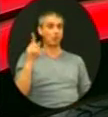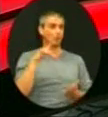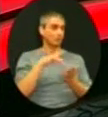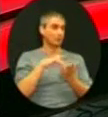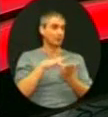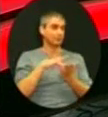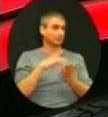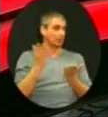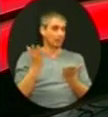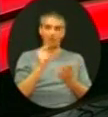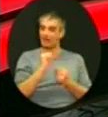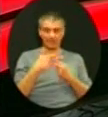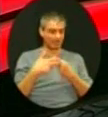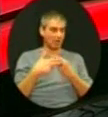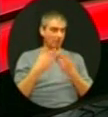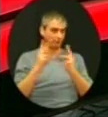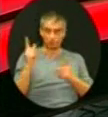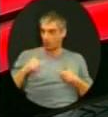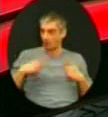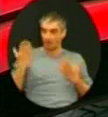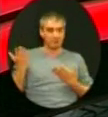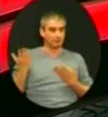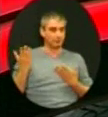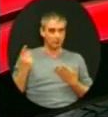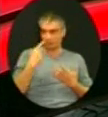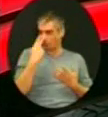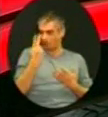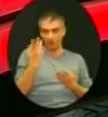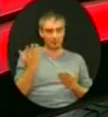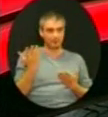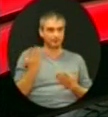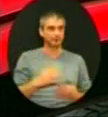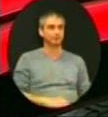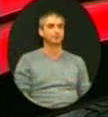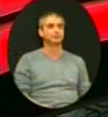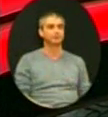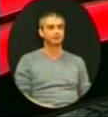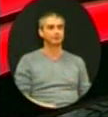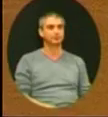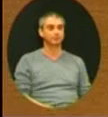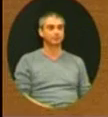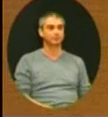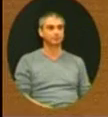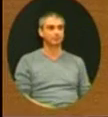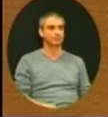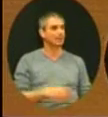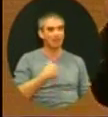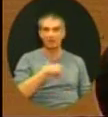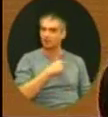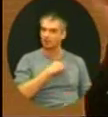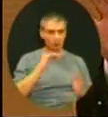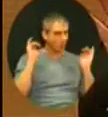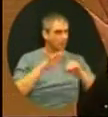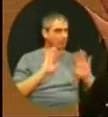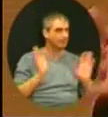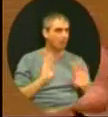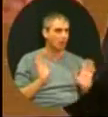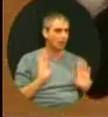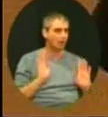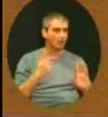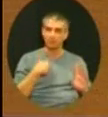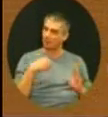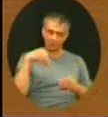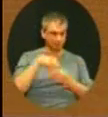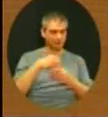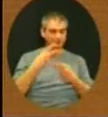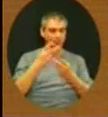נמצא הכי קרוב שאפשר. הוא חי את זה. הכי קרוב שאפשר לסורוקה, כן, הנה. אנחנו לא ניפול בפח. לא נכניס